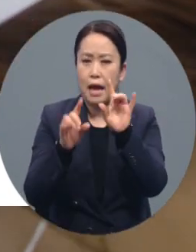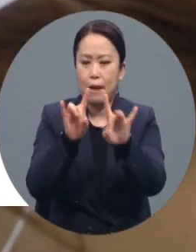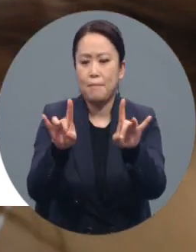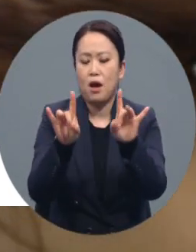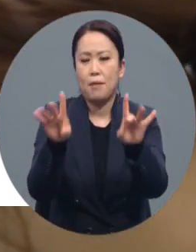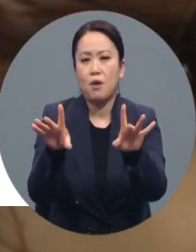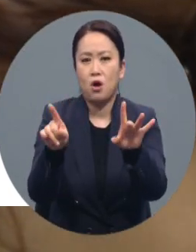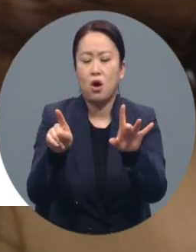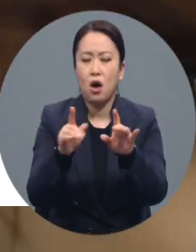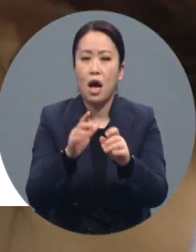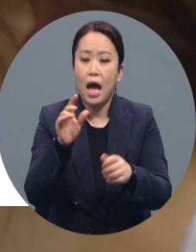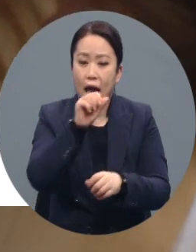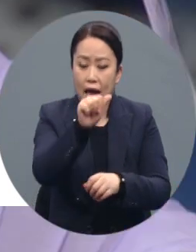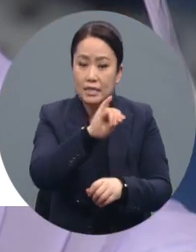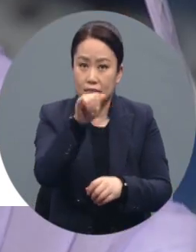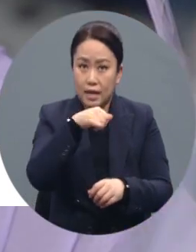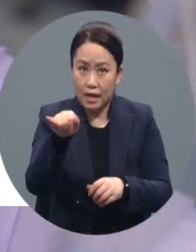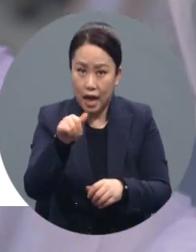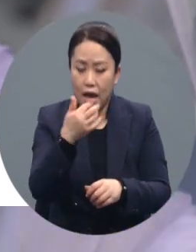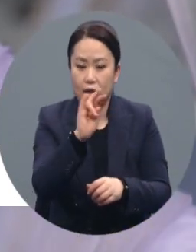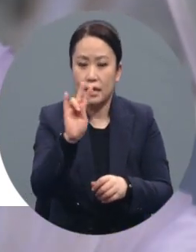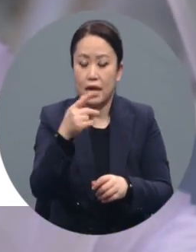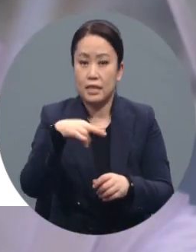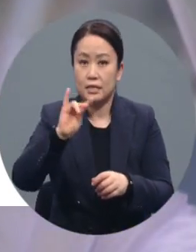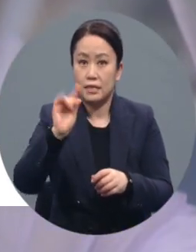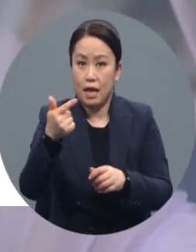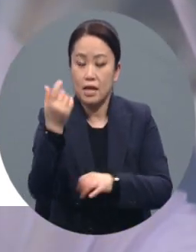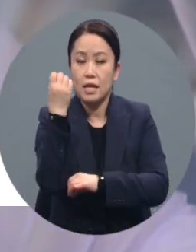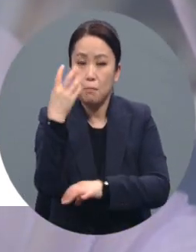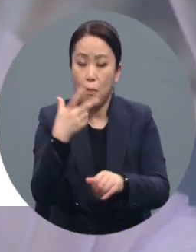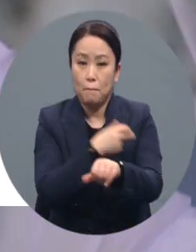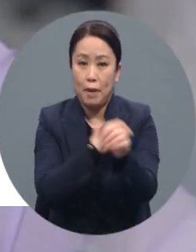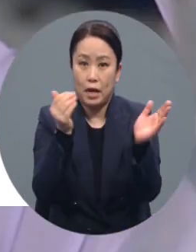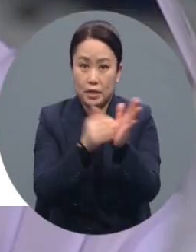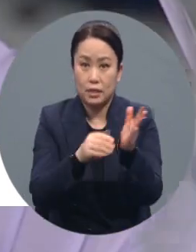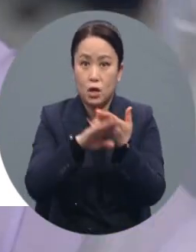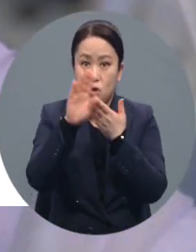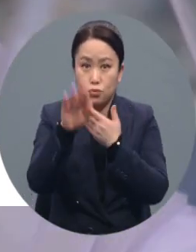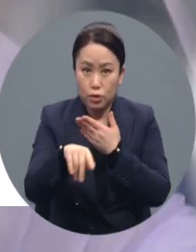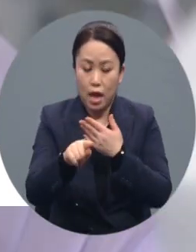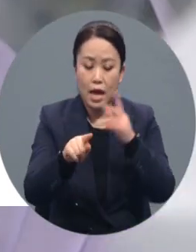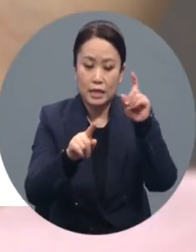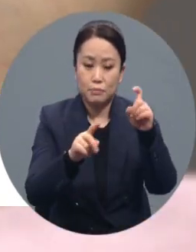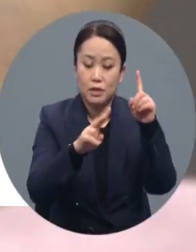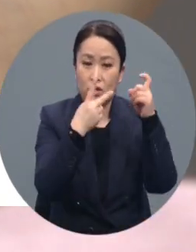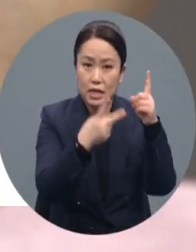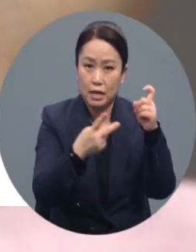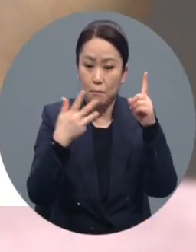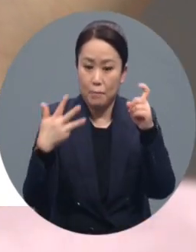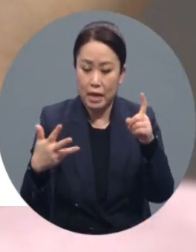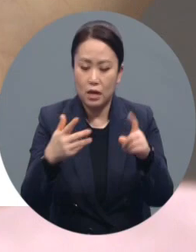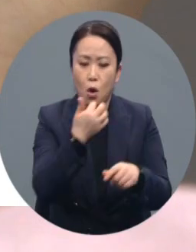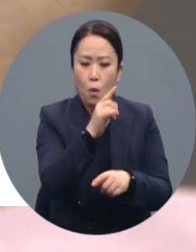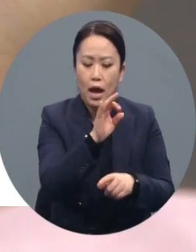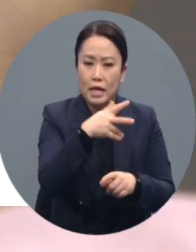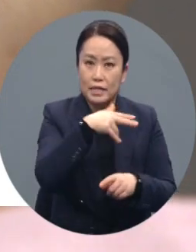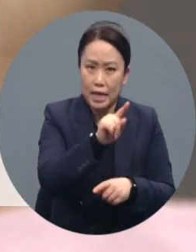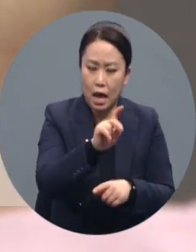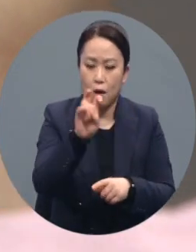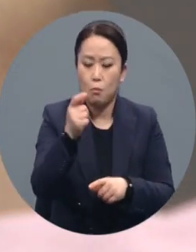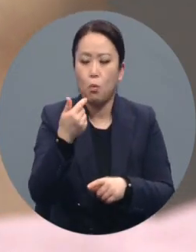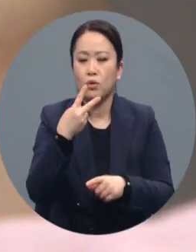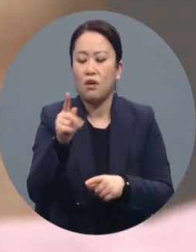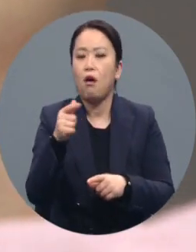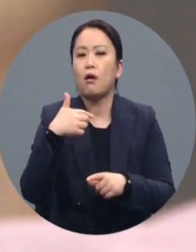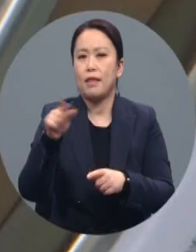으로 악 트라제 내 카와 얀센 매춘을 기본 접종한 뒤 지난 2일과 파리 화이자 와 모던한 을 추가 접종 했는데 돌파 감염